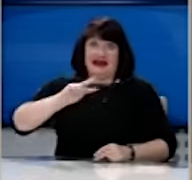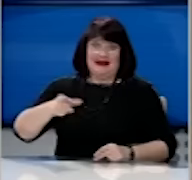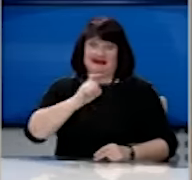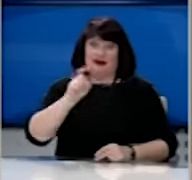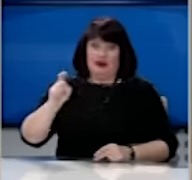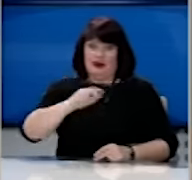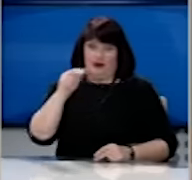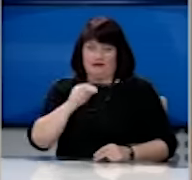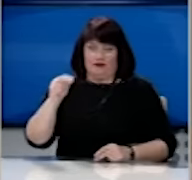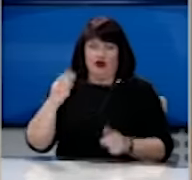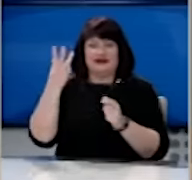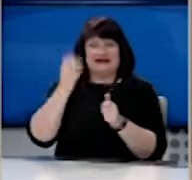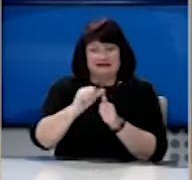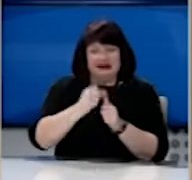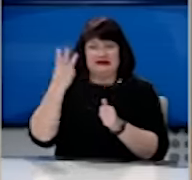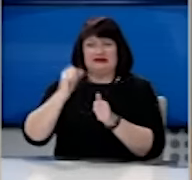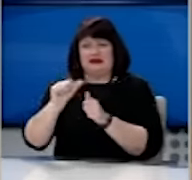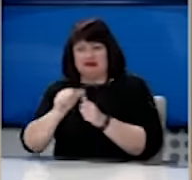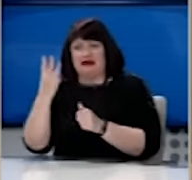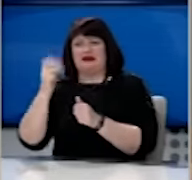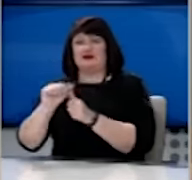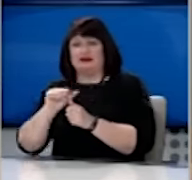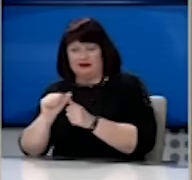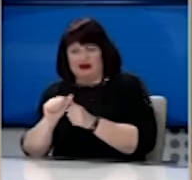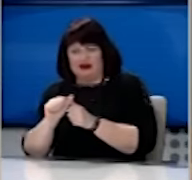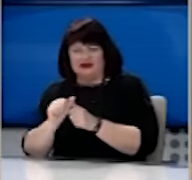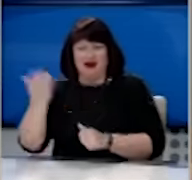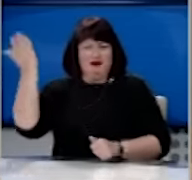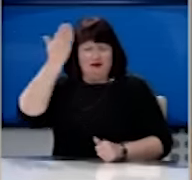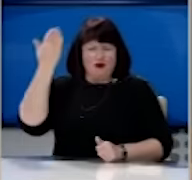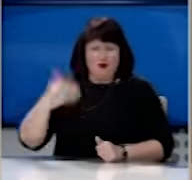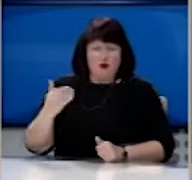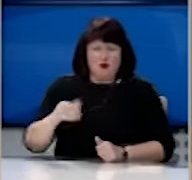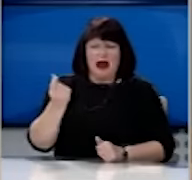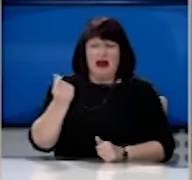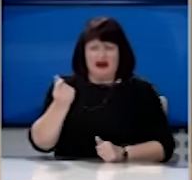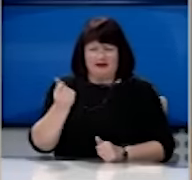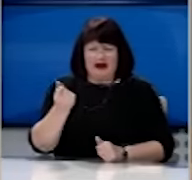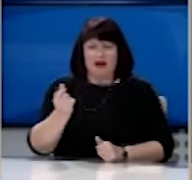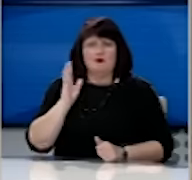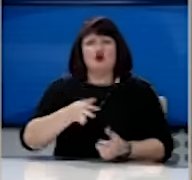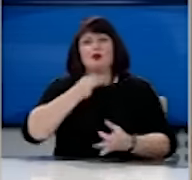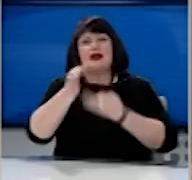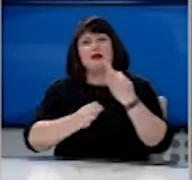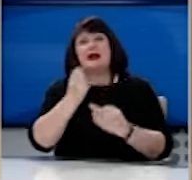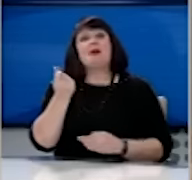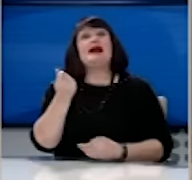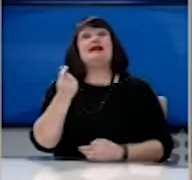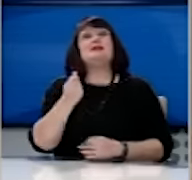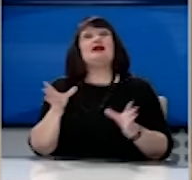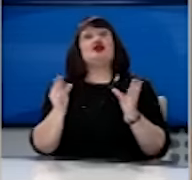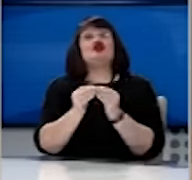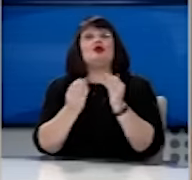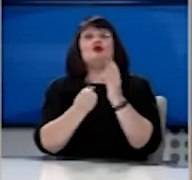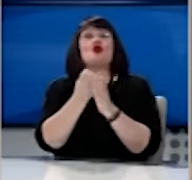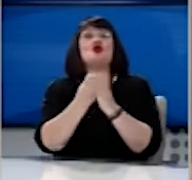τρίμηνο. Και βέβαια, όταν μιλάμε για ακρίβεια, δεν μπορούμε να μην μιλάμε για τις τιμές των προϊόντων. Ούτε